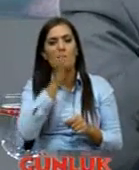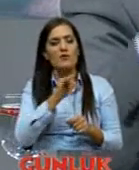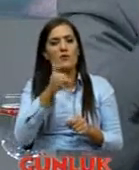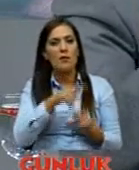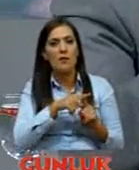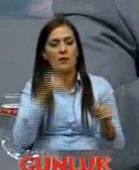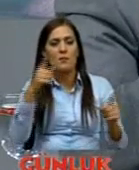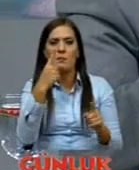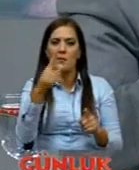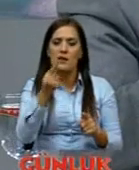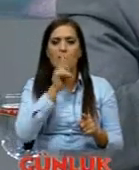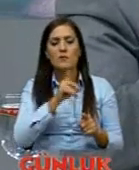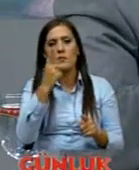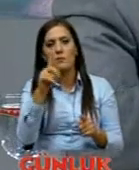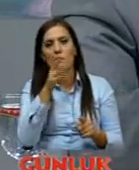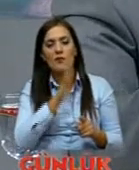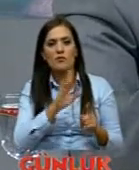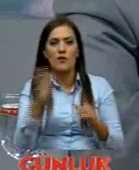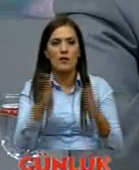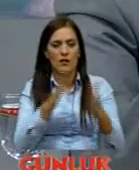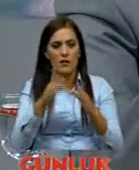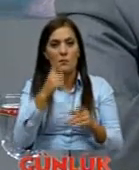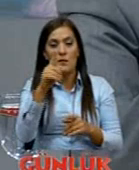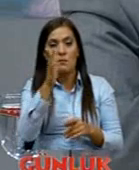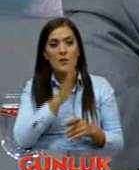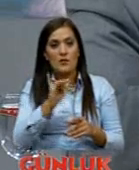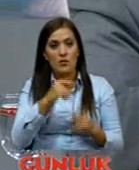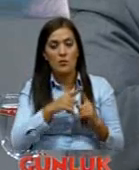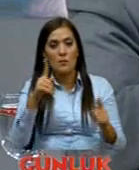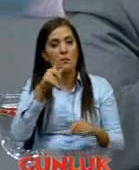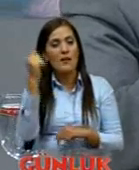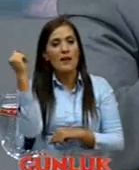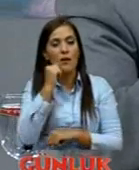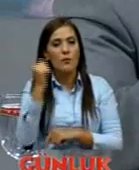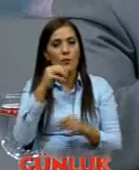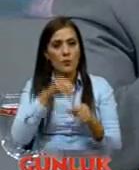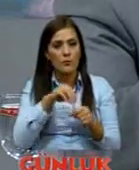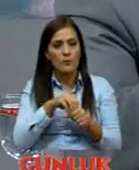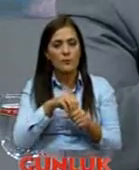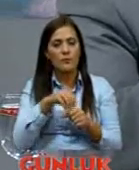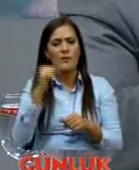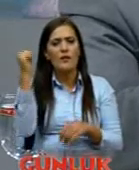kilometre civarında. 1200-1500 arası. Şimdi 1500 kilometreyi bir kamyon